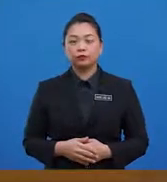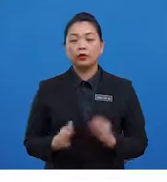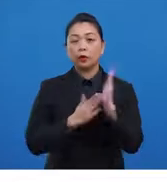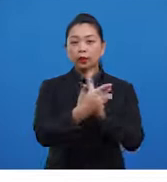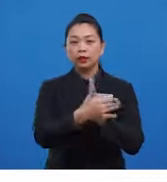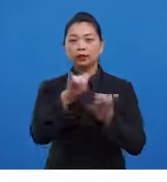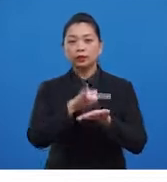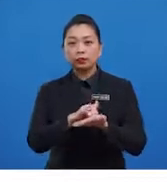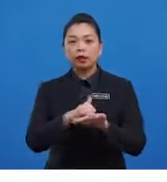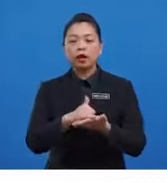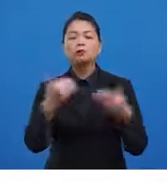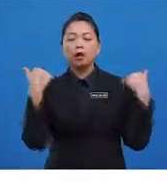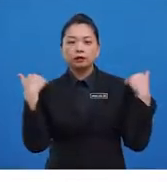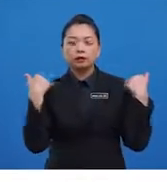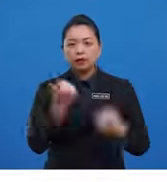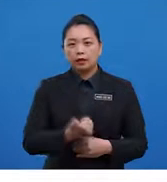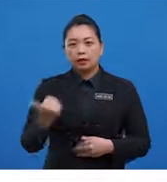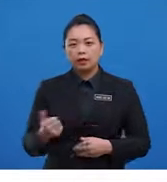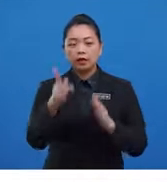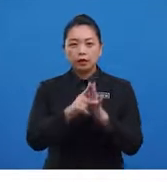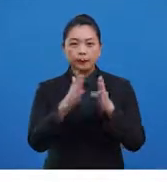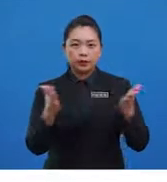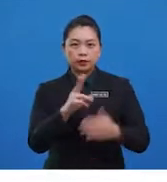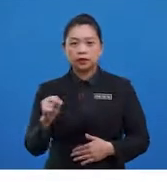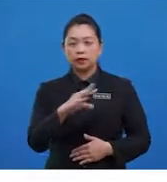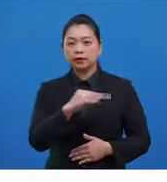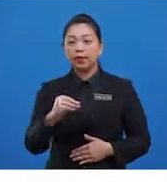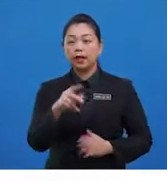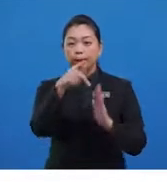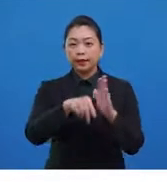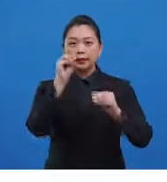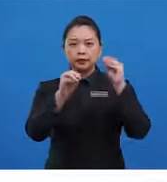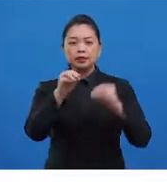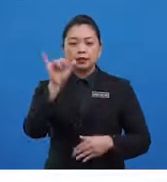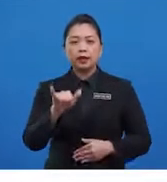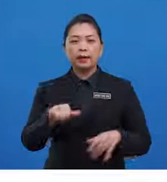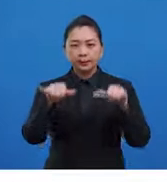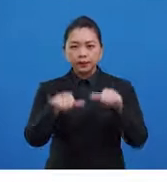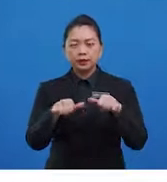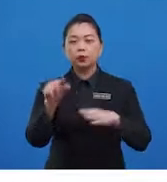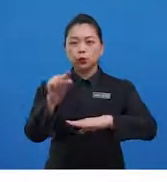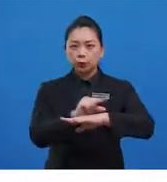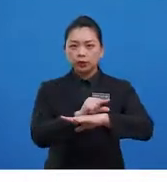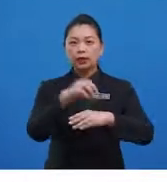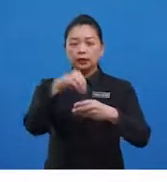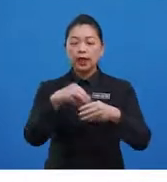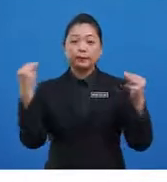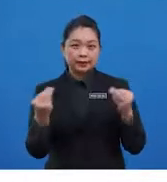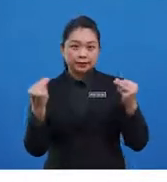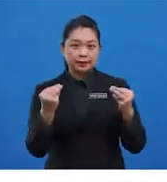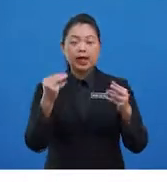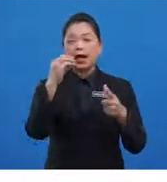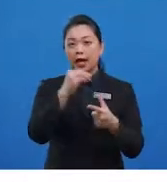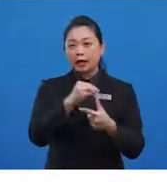Oleh itu, terdapat alat kebesaran dan perhiasan diraja yang masih digunapakai dalam majlis